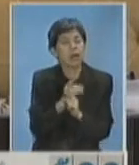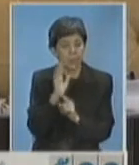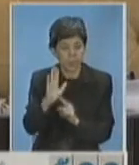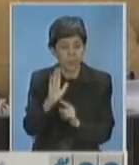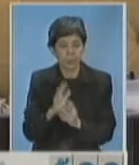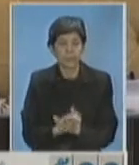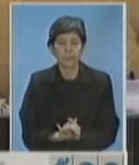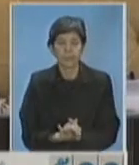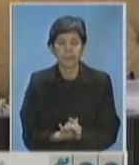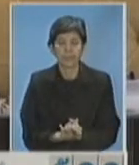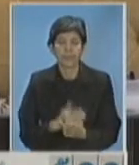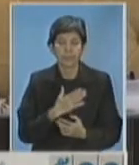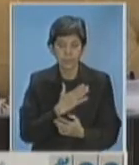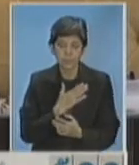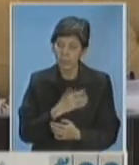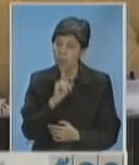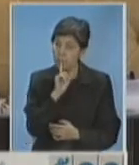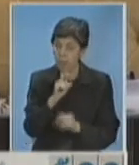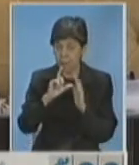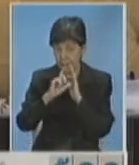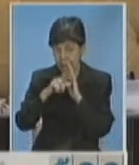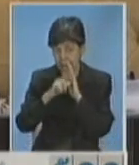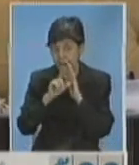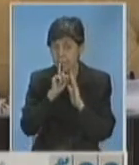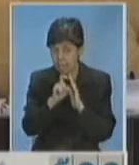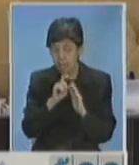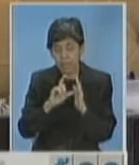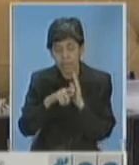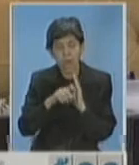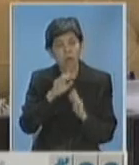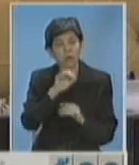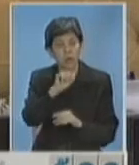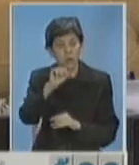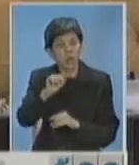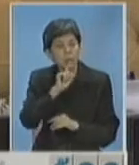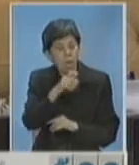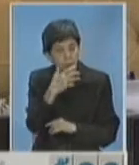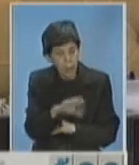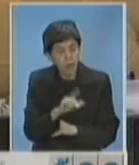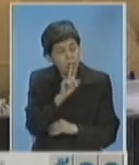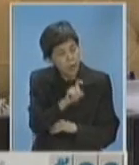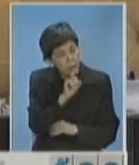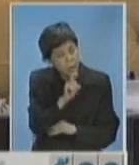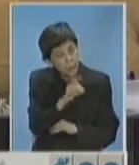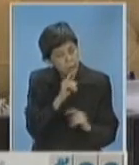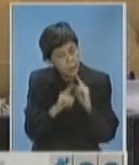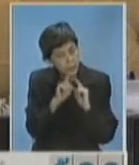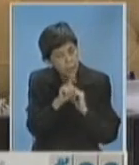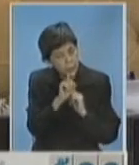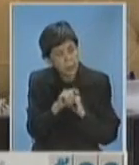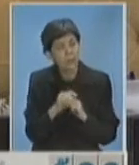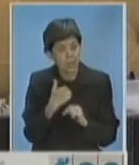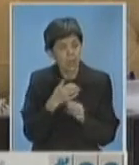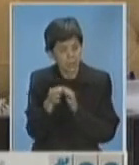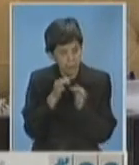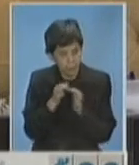กันนะครับแล้วผมได้สอบถามท่านเลขาที่การสภาผู้แทนราษฎรของเราเบื้องต้นด้วยวาจาเนี่ยท่านม